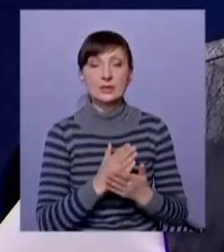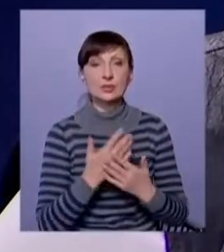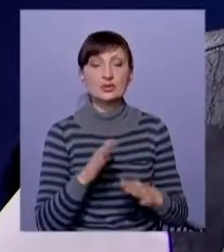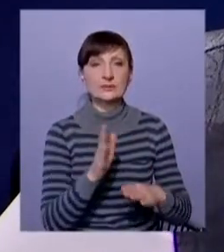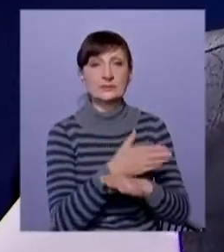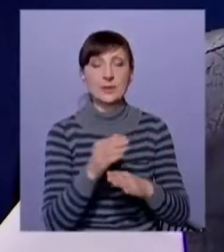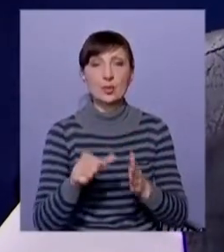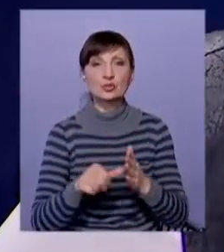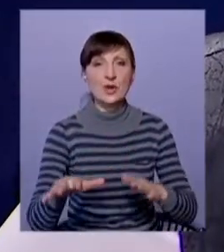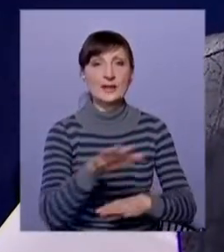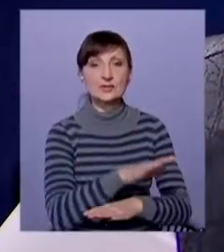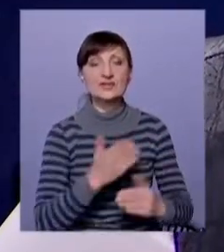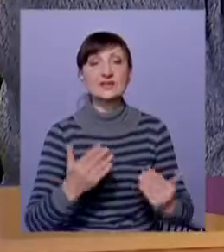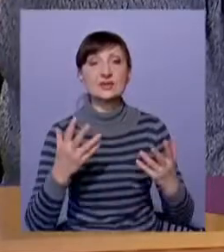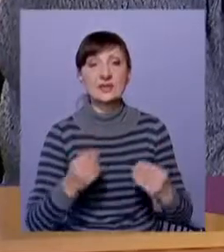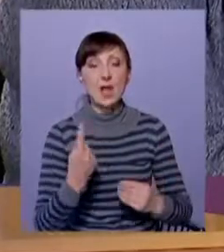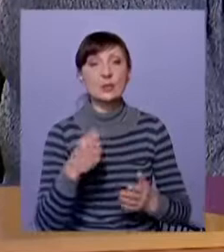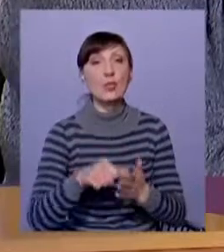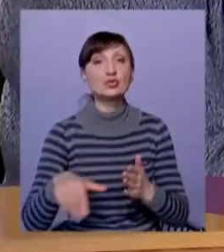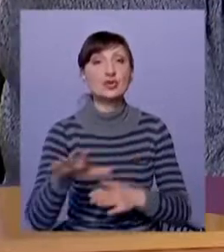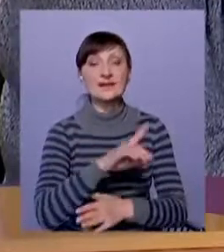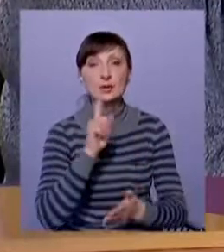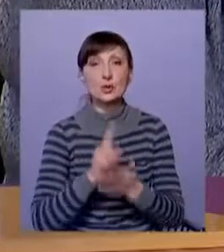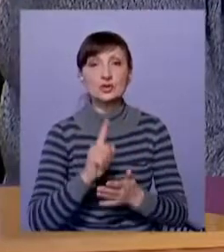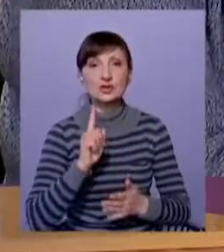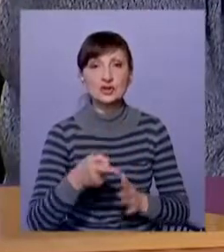участков. То есть, если на сегодняшний день на одном участке должно быть